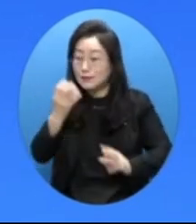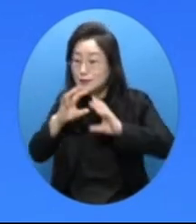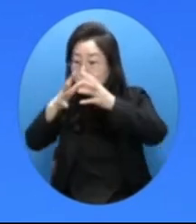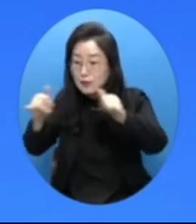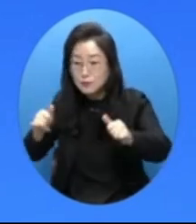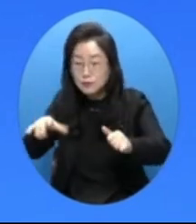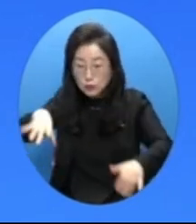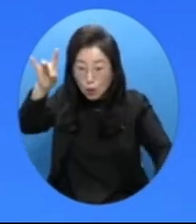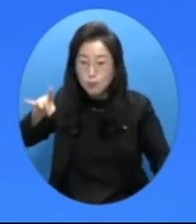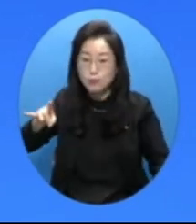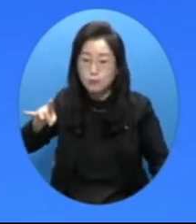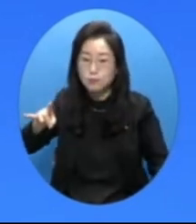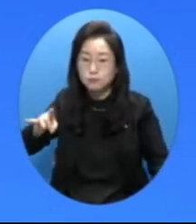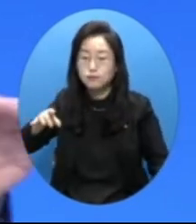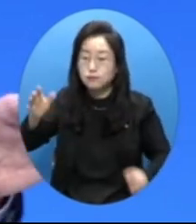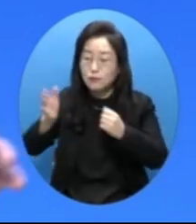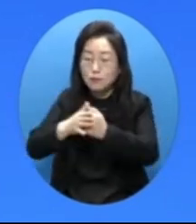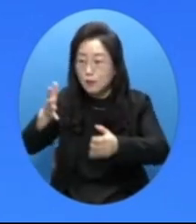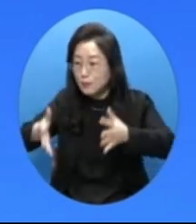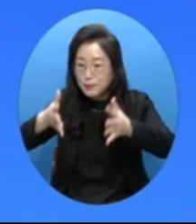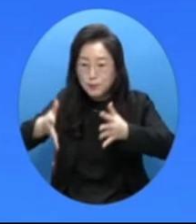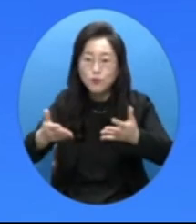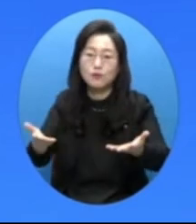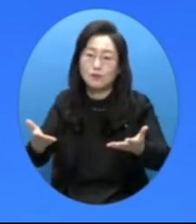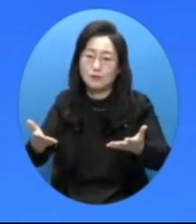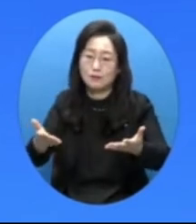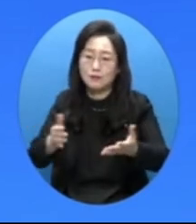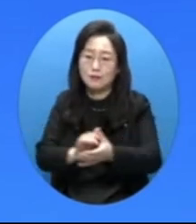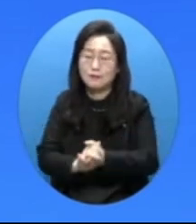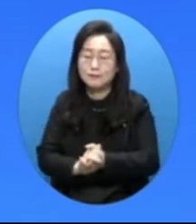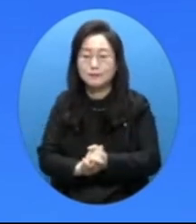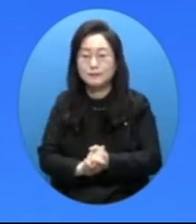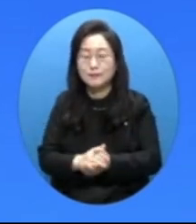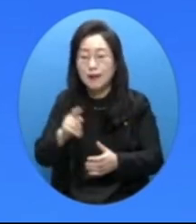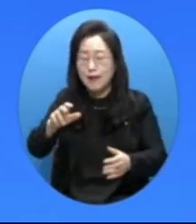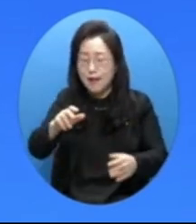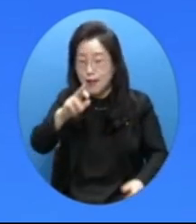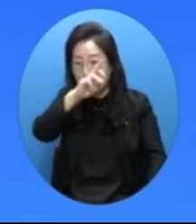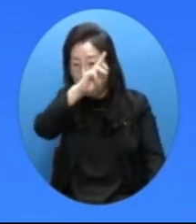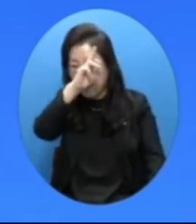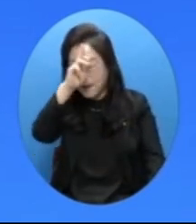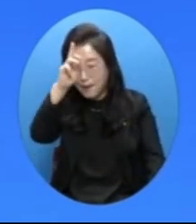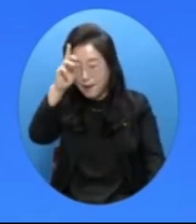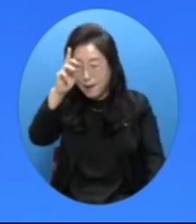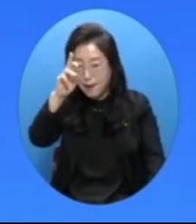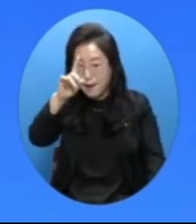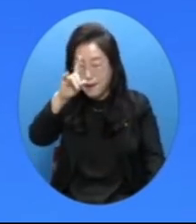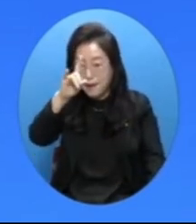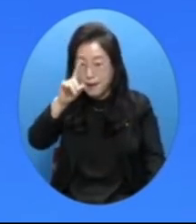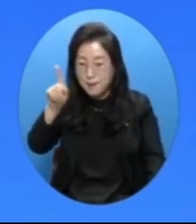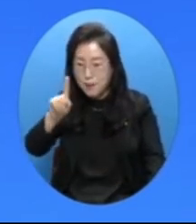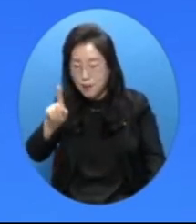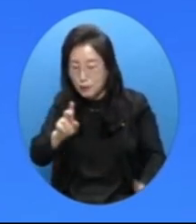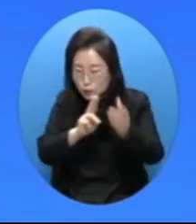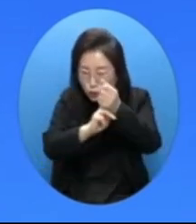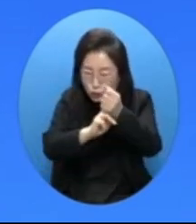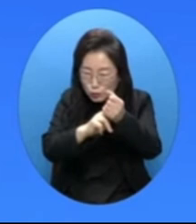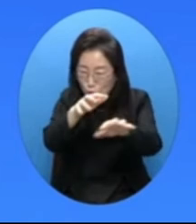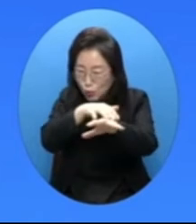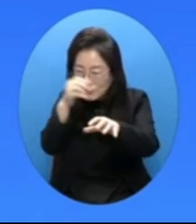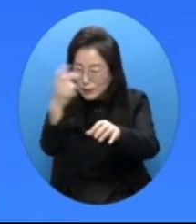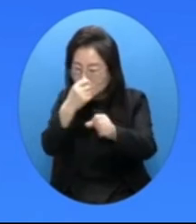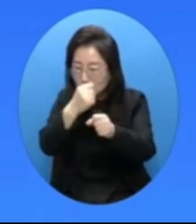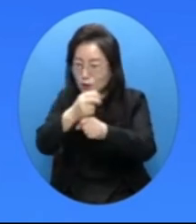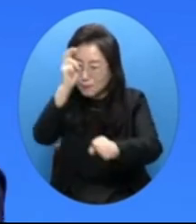거기 지금 처음 그곳에 왔으니 시험을 모릅니다 그래서 해가지고 난 다음에 다시 저들이 숨어서 방역할 준비를 하기